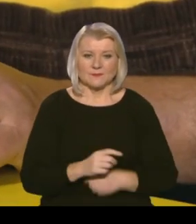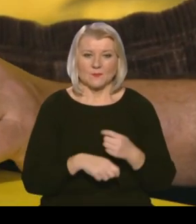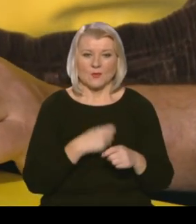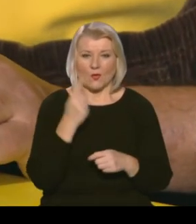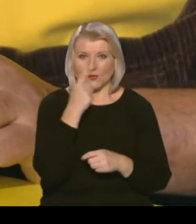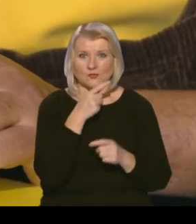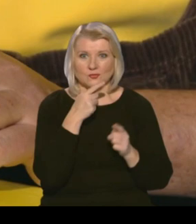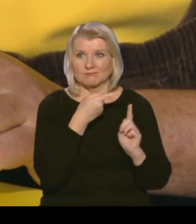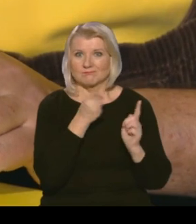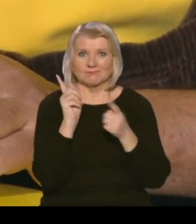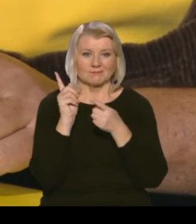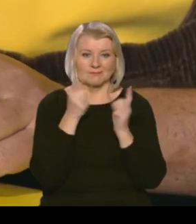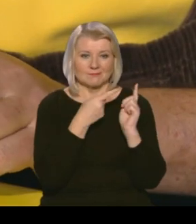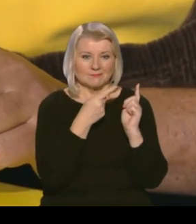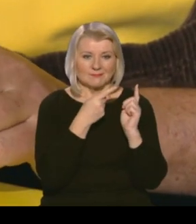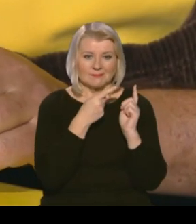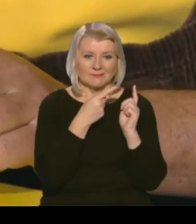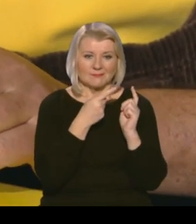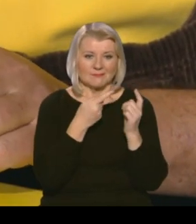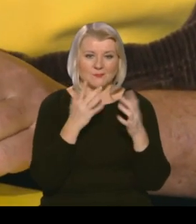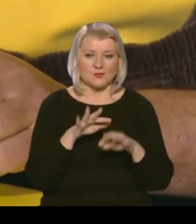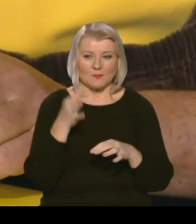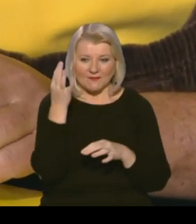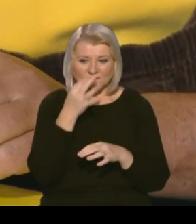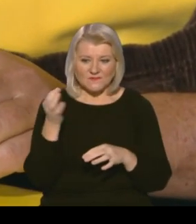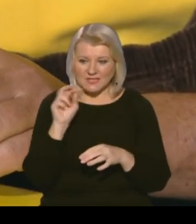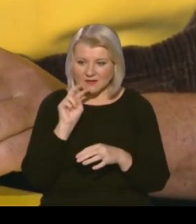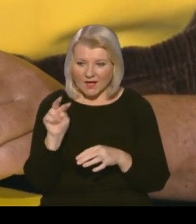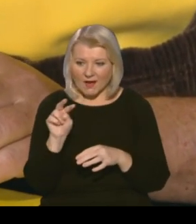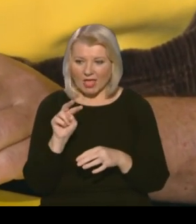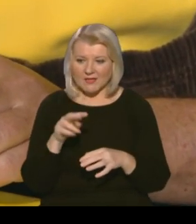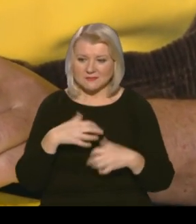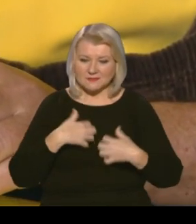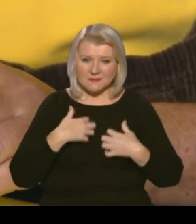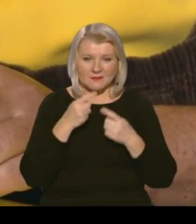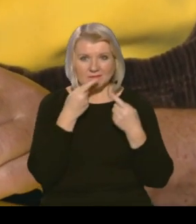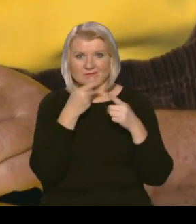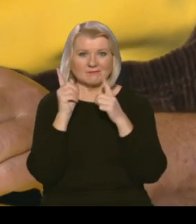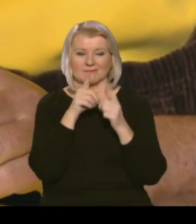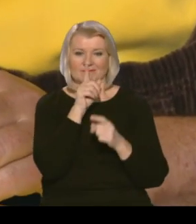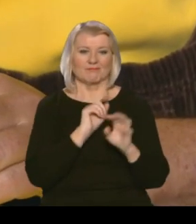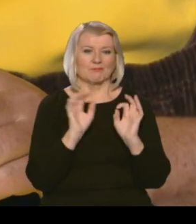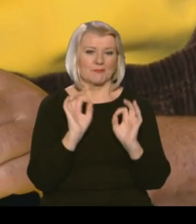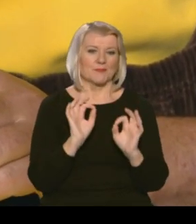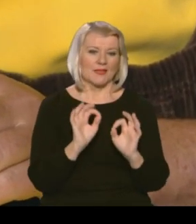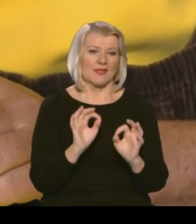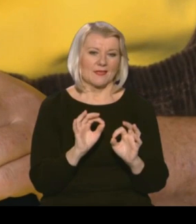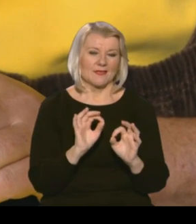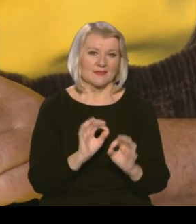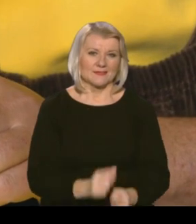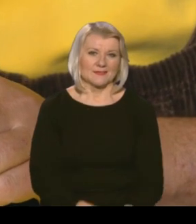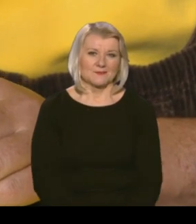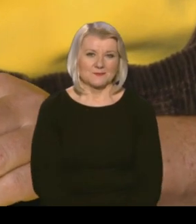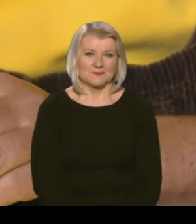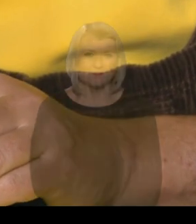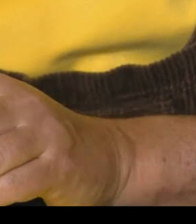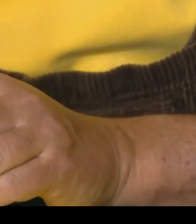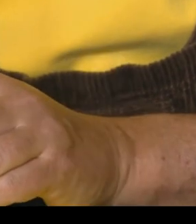vykulený, když vidíš nějaký můj světový vynález. Je, to se povedlo, Michale, děkuju.